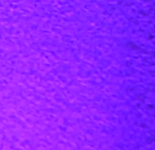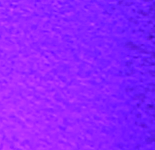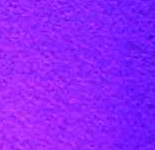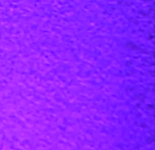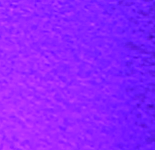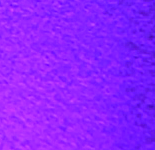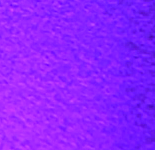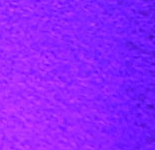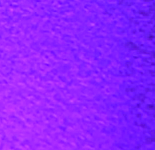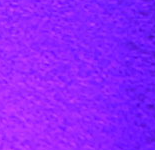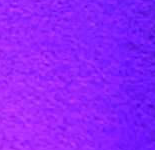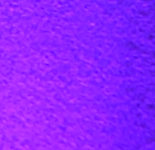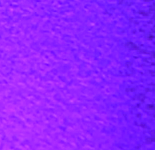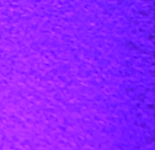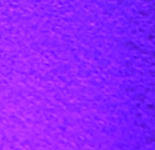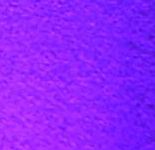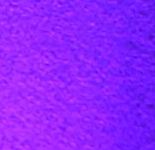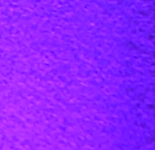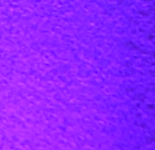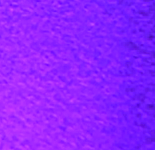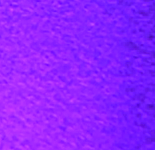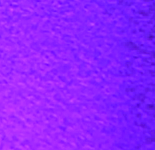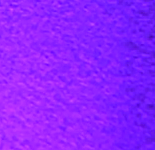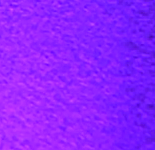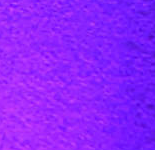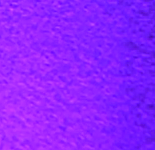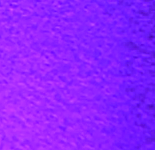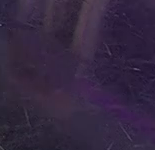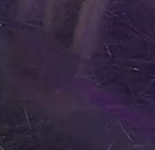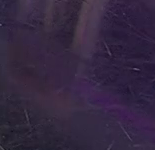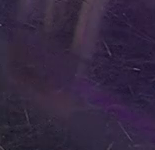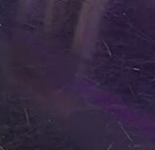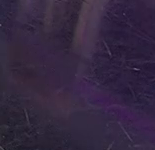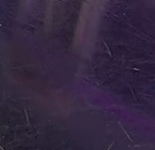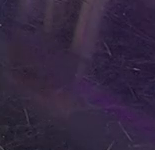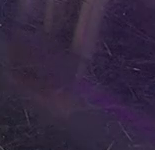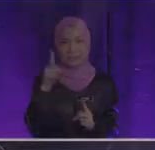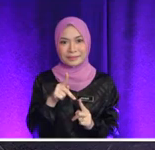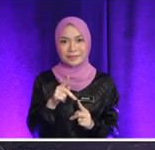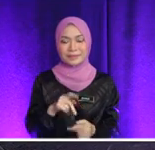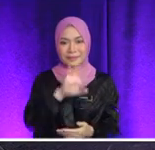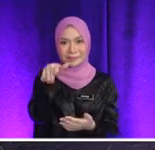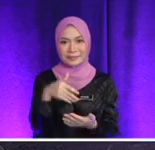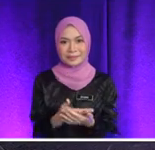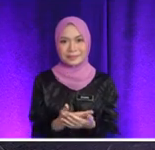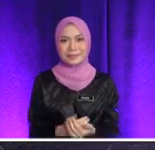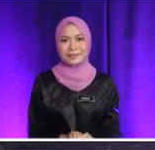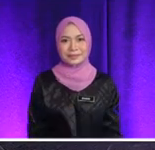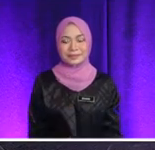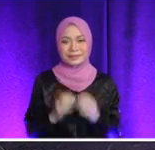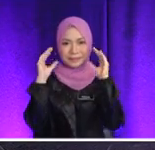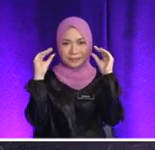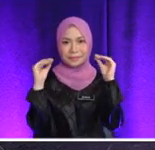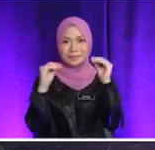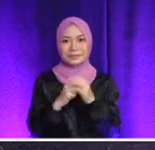cikguzzaimi Alhamdulillah Terima kasih juga kepada cek gusaimin yang sudi bersama dengan kita hari ini Baiklah